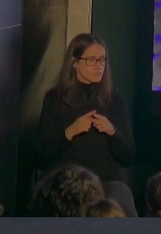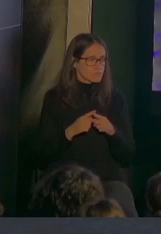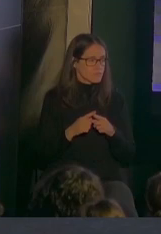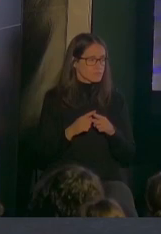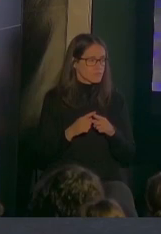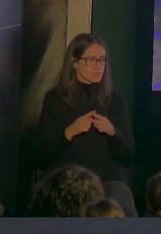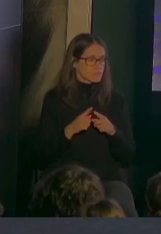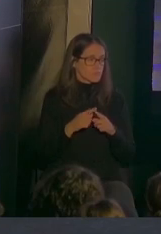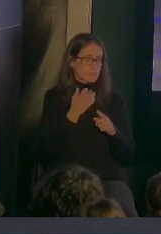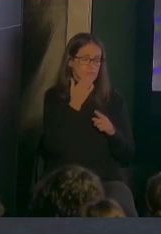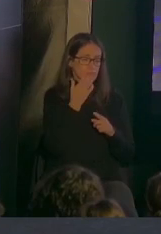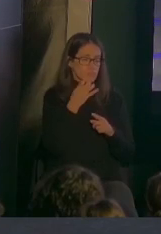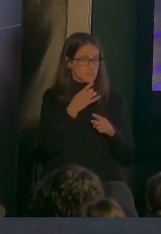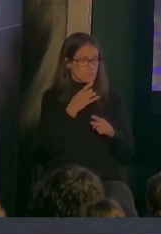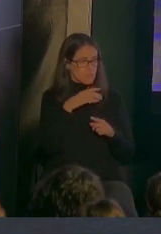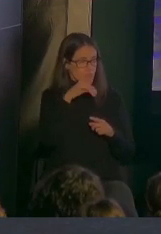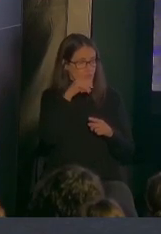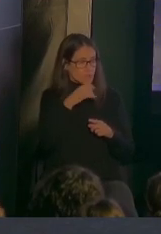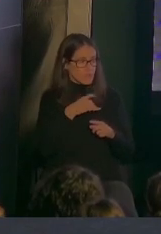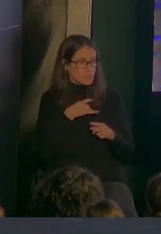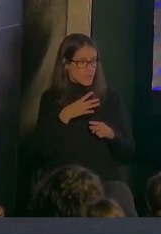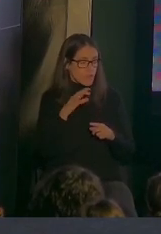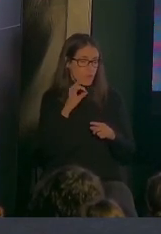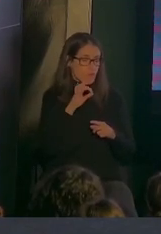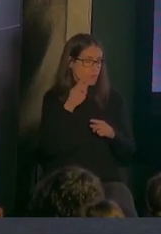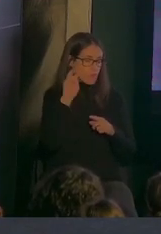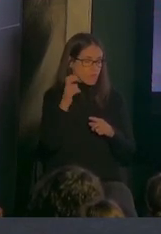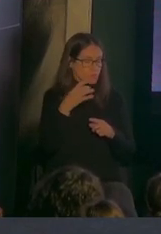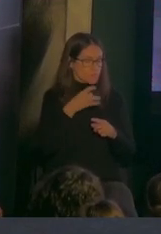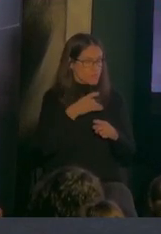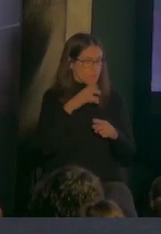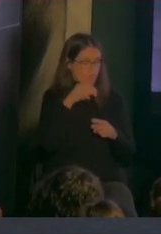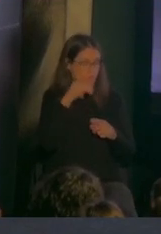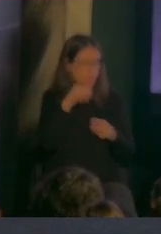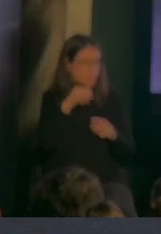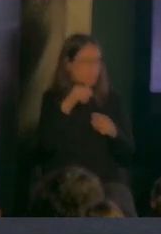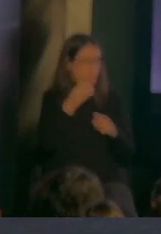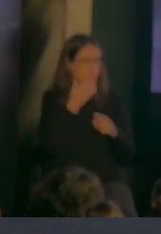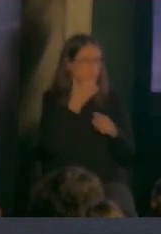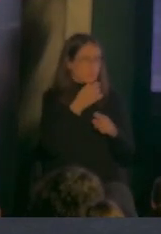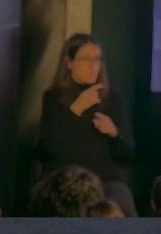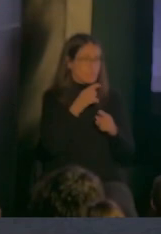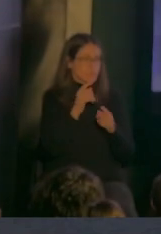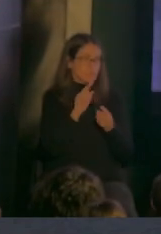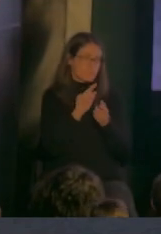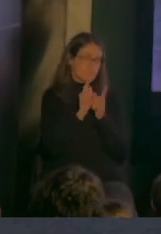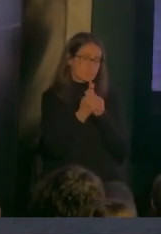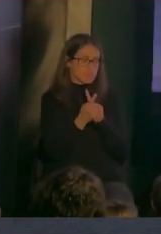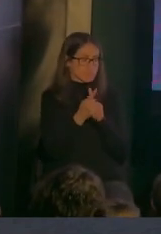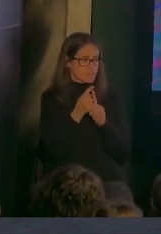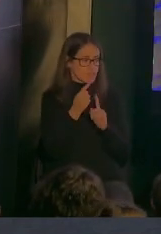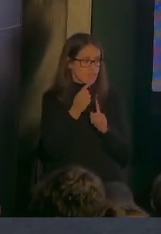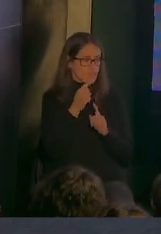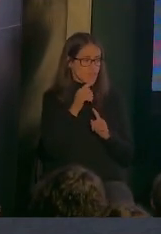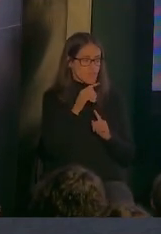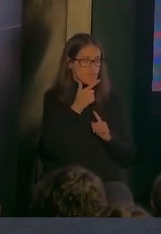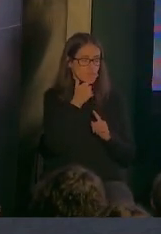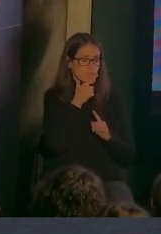si el féssim amb un sucre blanc o bueno, en funció del sucre que li poseu, el color canviaria una miqueta.